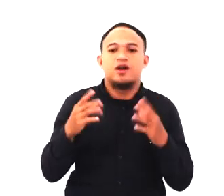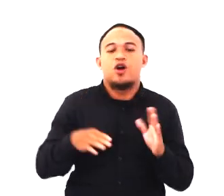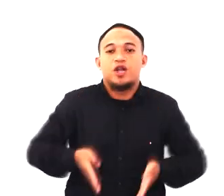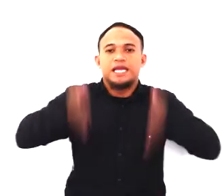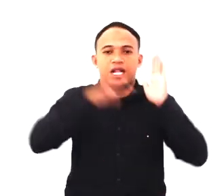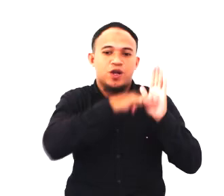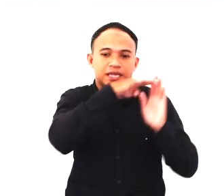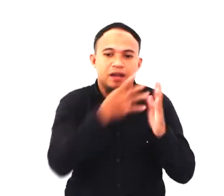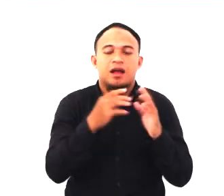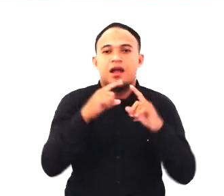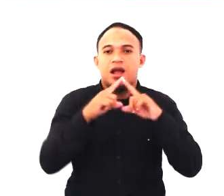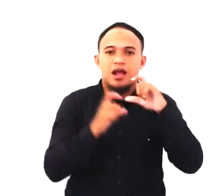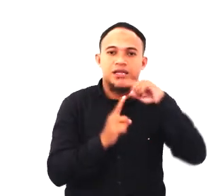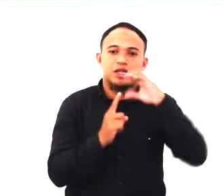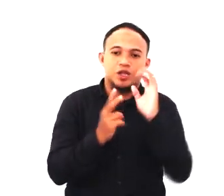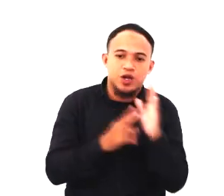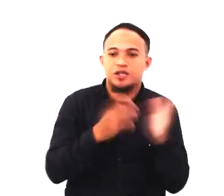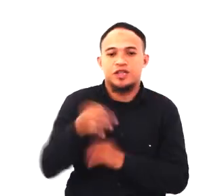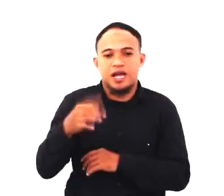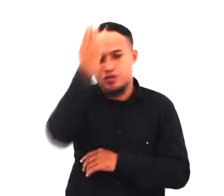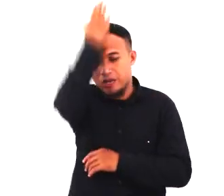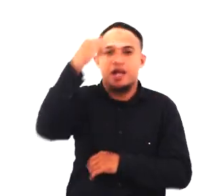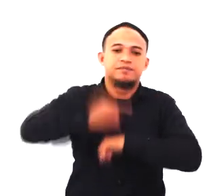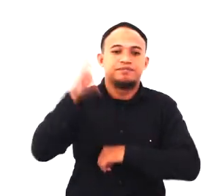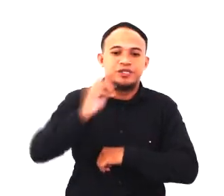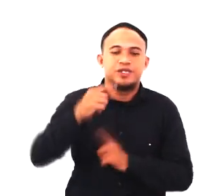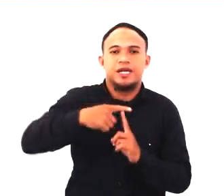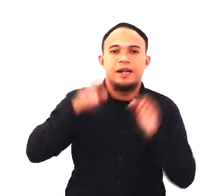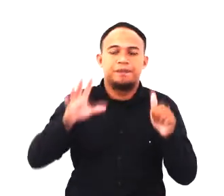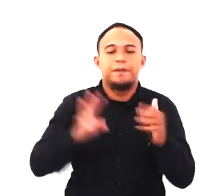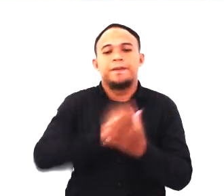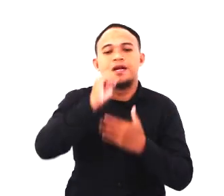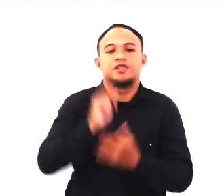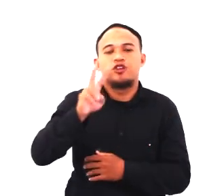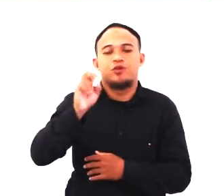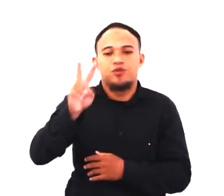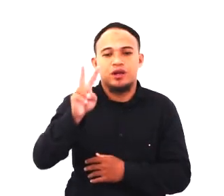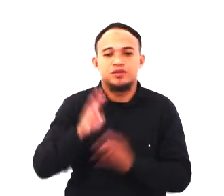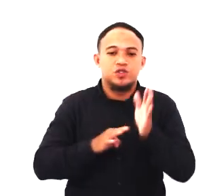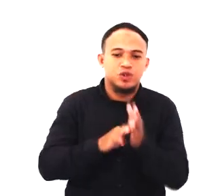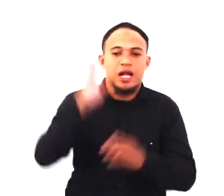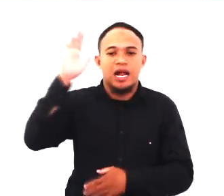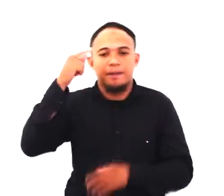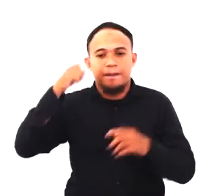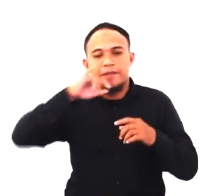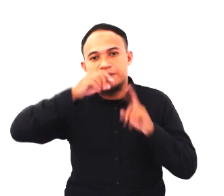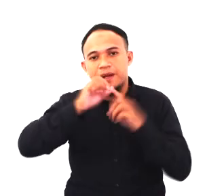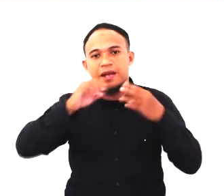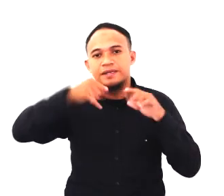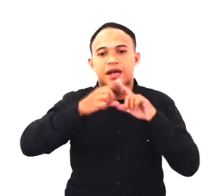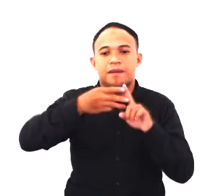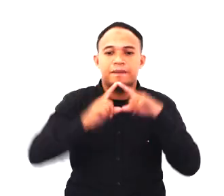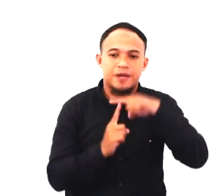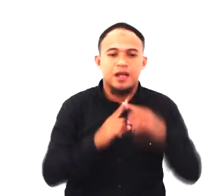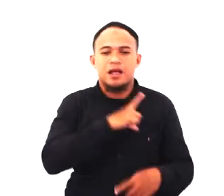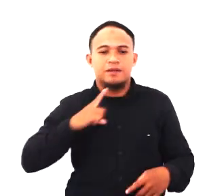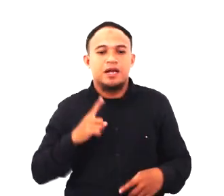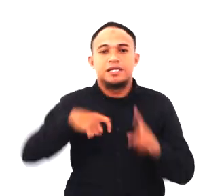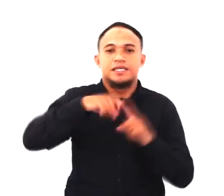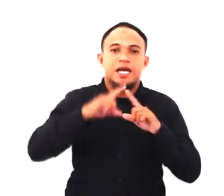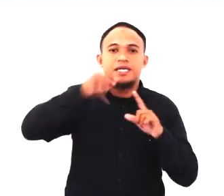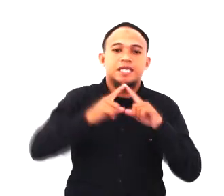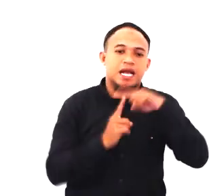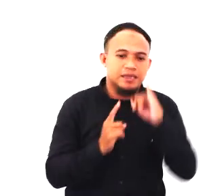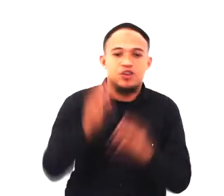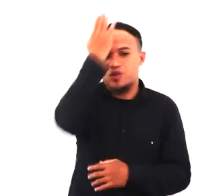di Hotel Aston, Kota Gorontalo pada Minggu 6 Maret 2022. Turut hadir pejabat lama Kajati Gorontalo,